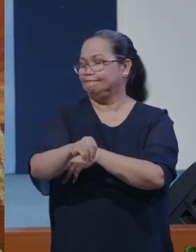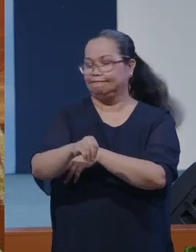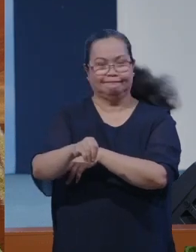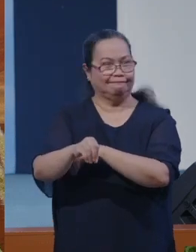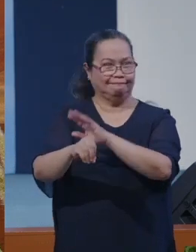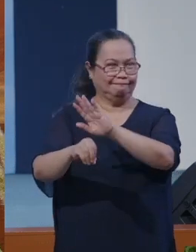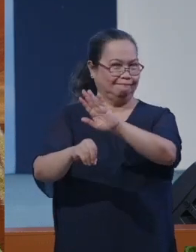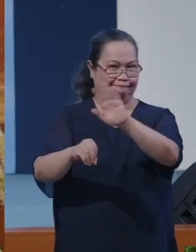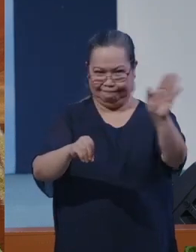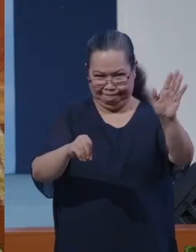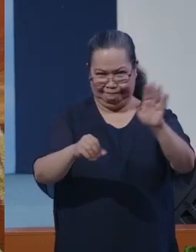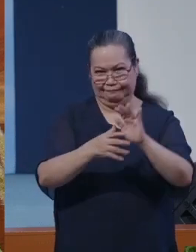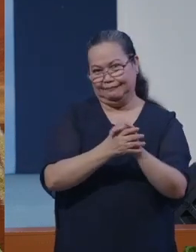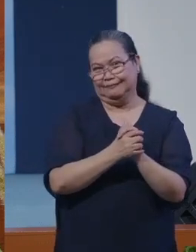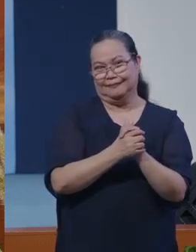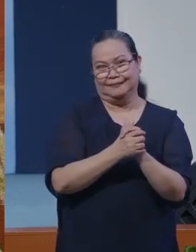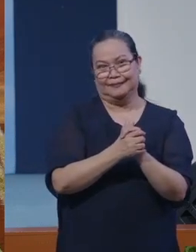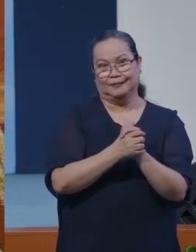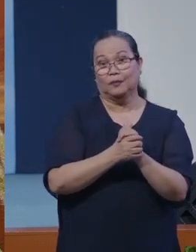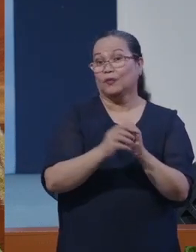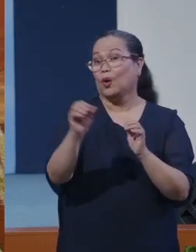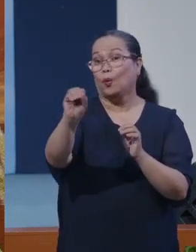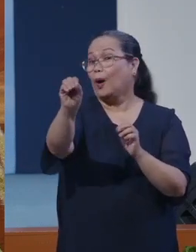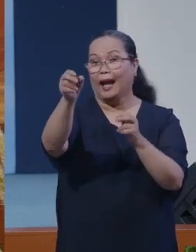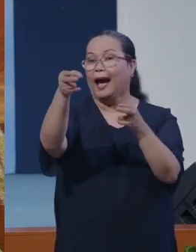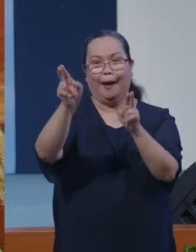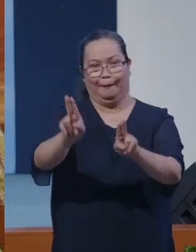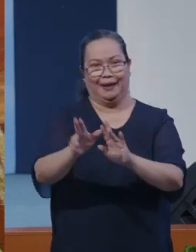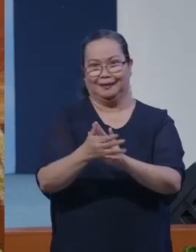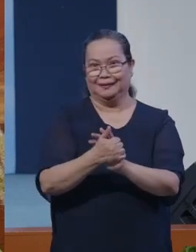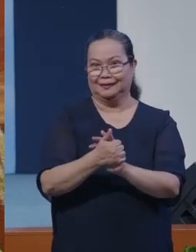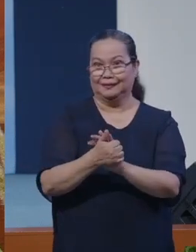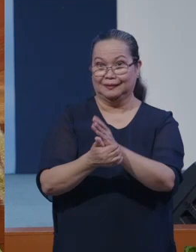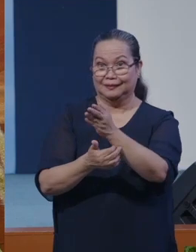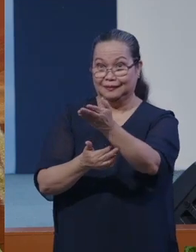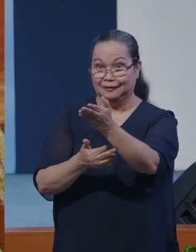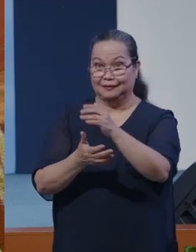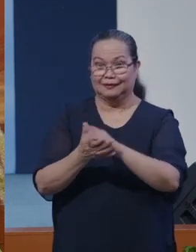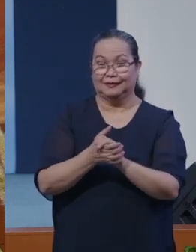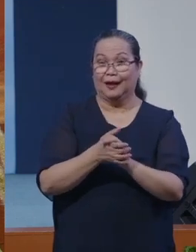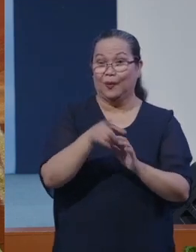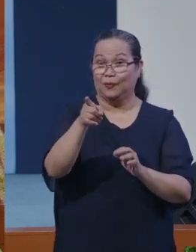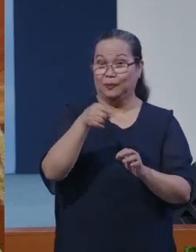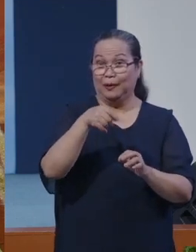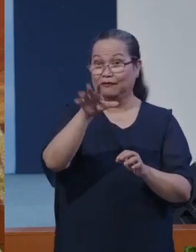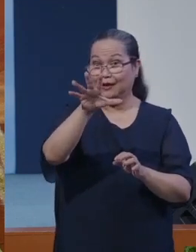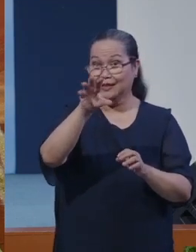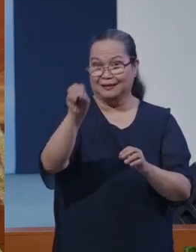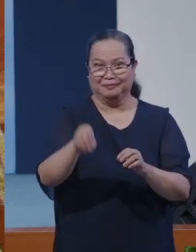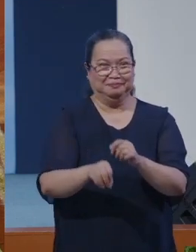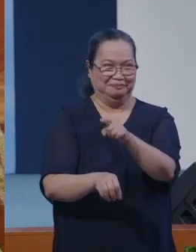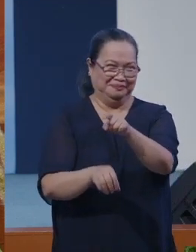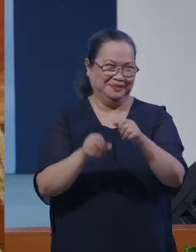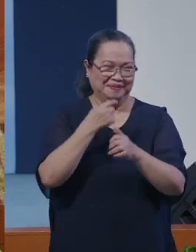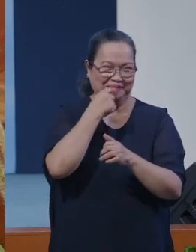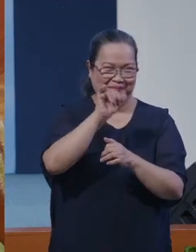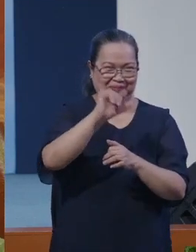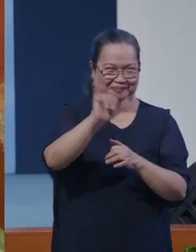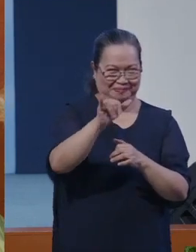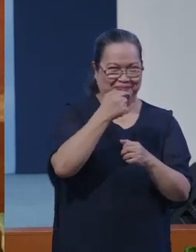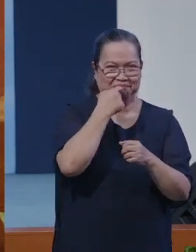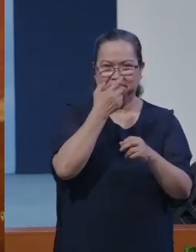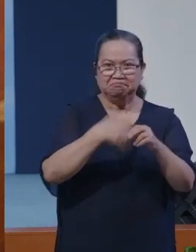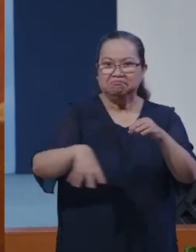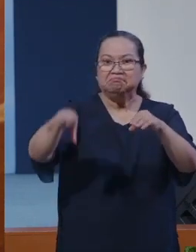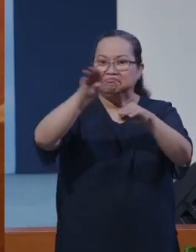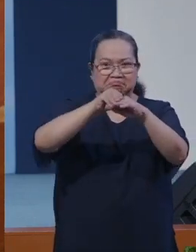year. Wala pong ganon na tunay na negosyo. Wala pong nag-yield ng